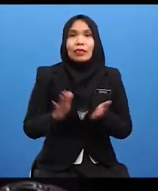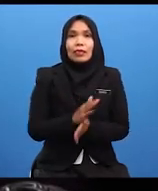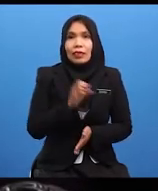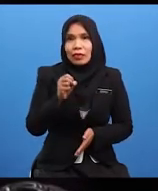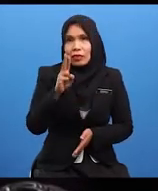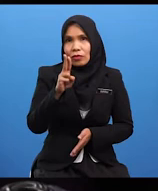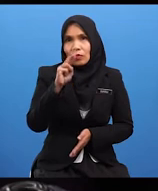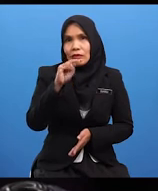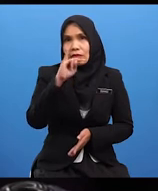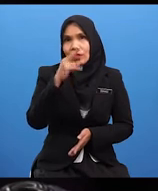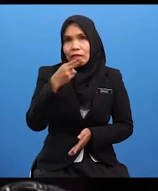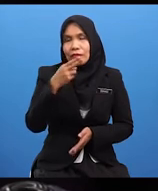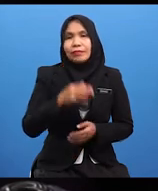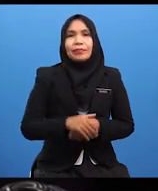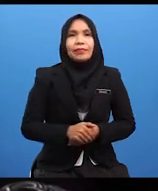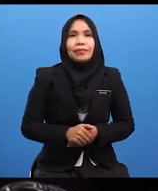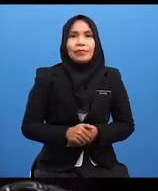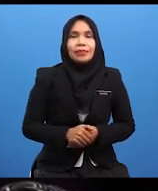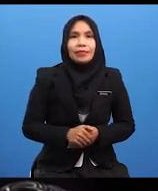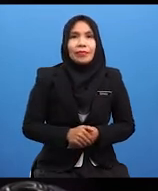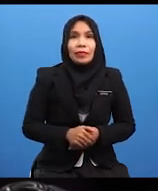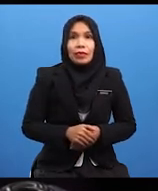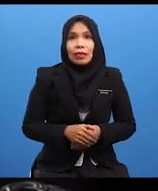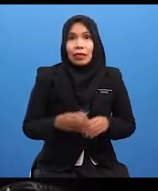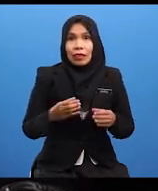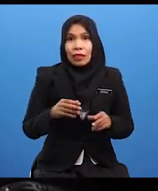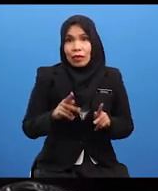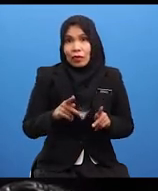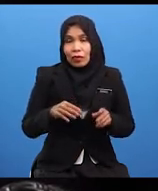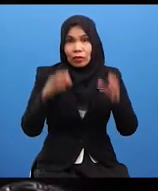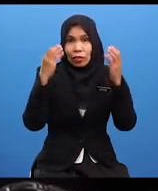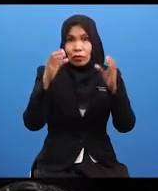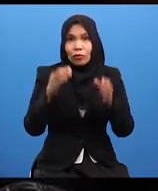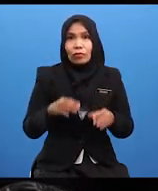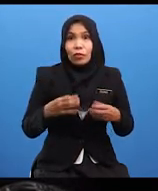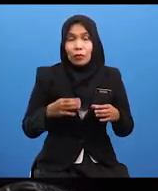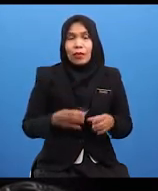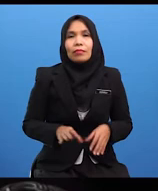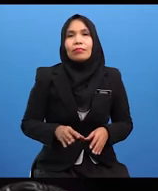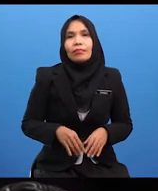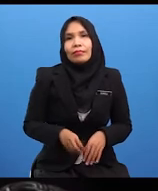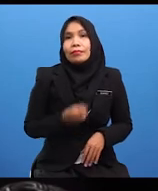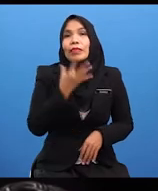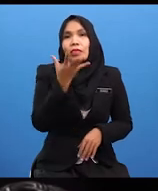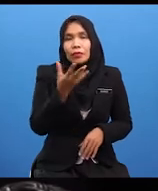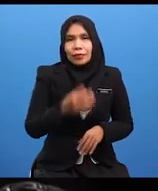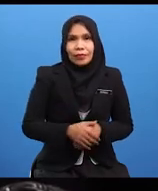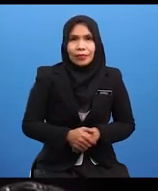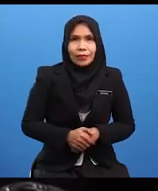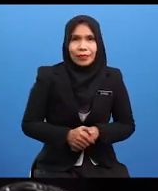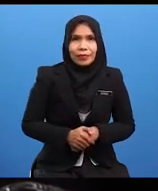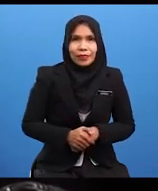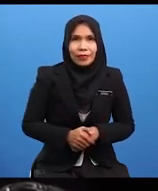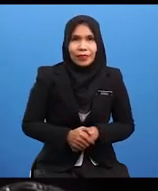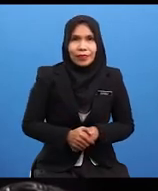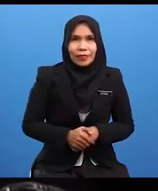cepat, murid-murid bagi tahu ya. Seperti yang cikgu nyatakan pada awal bicara kita